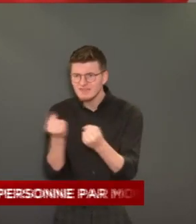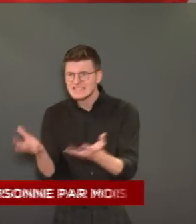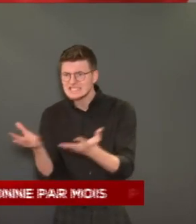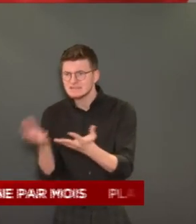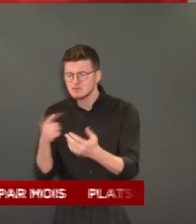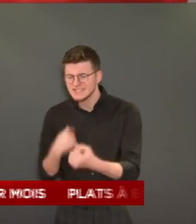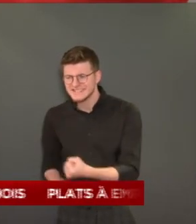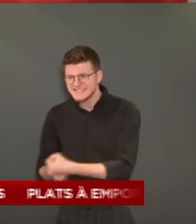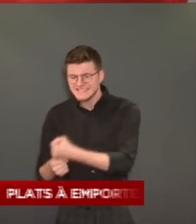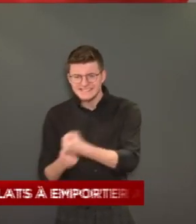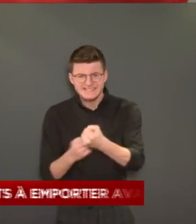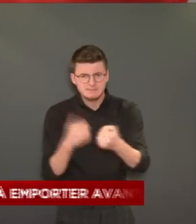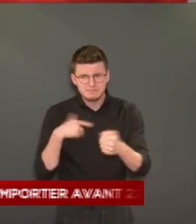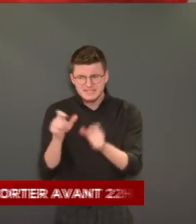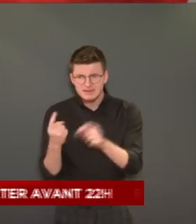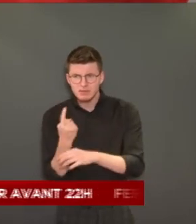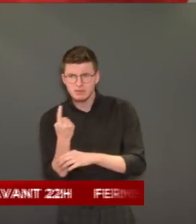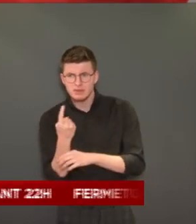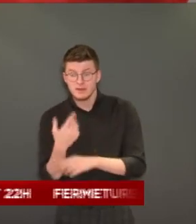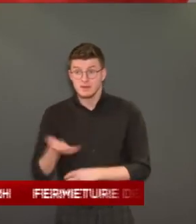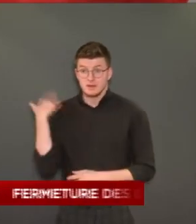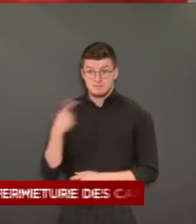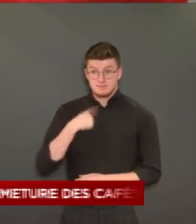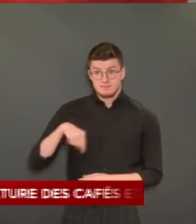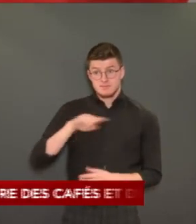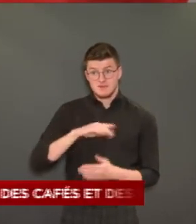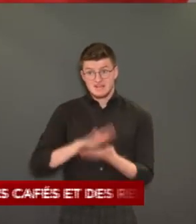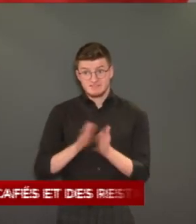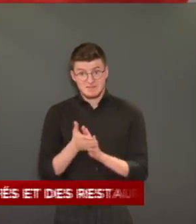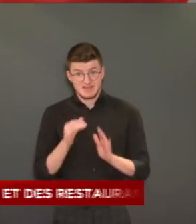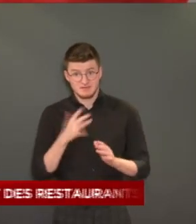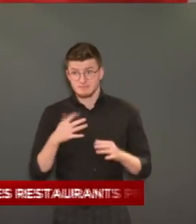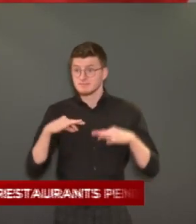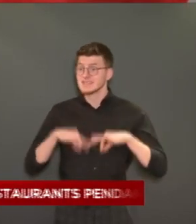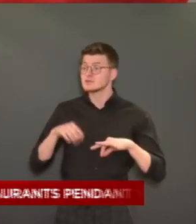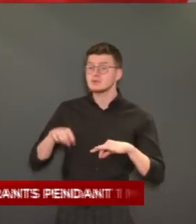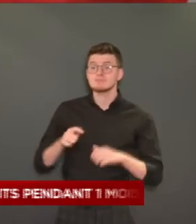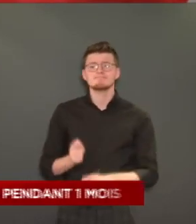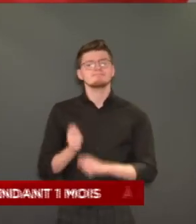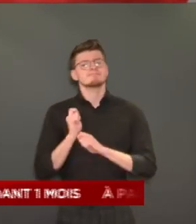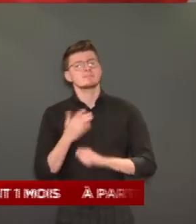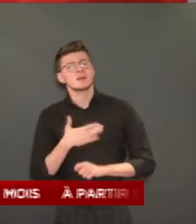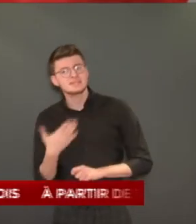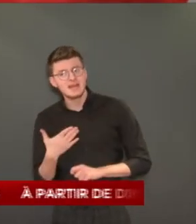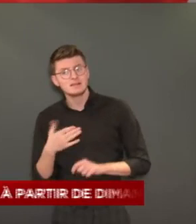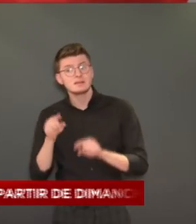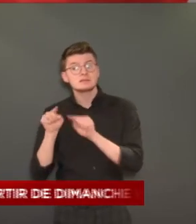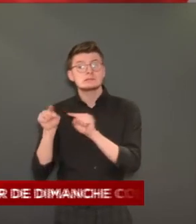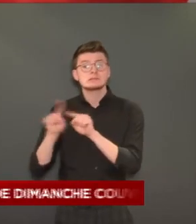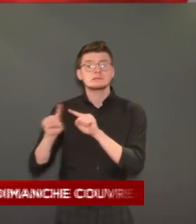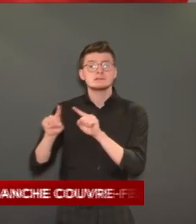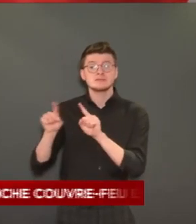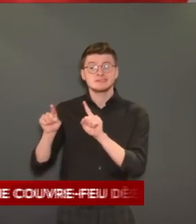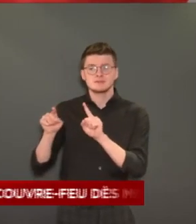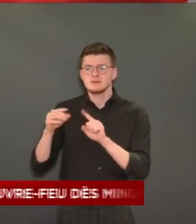mesures. Et nous nous sommes mis d'accord pour dire que chaque ministre qui peut influencer le bien-être des personnes